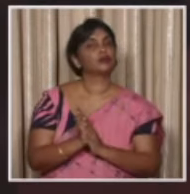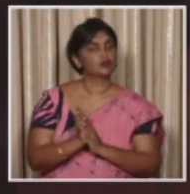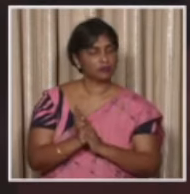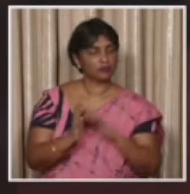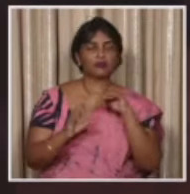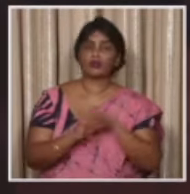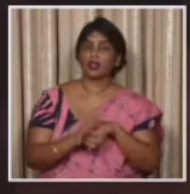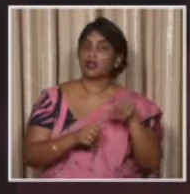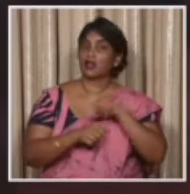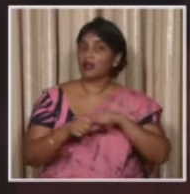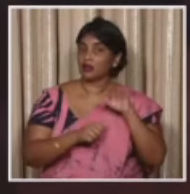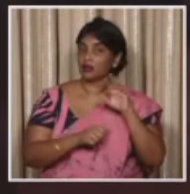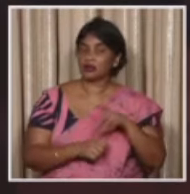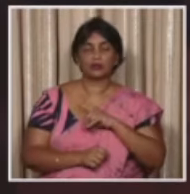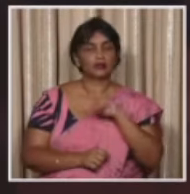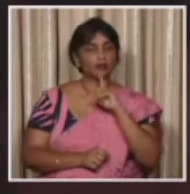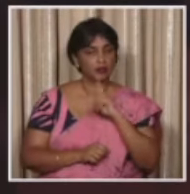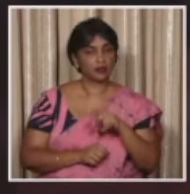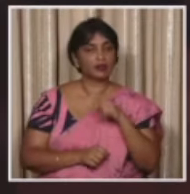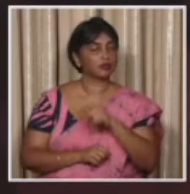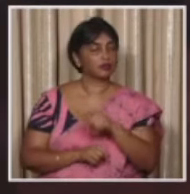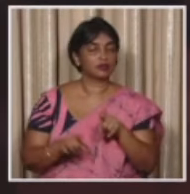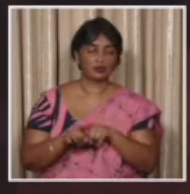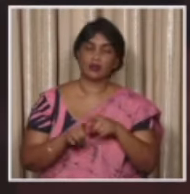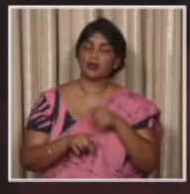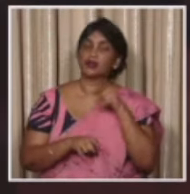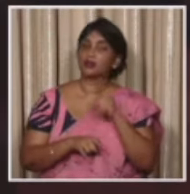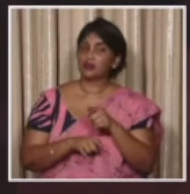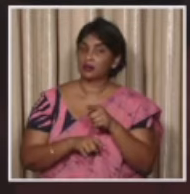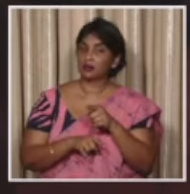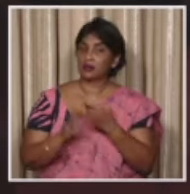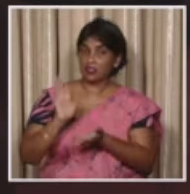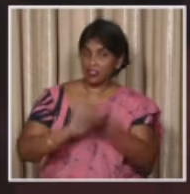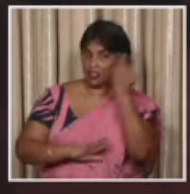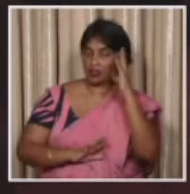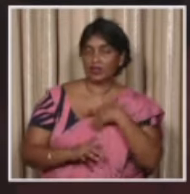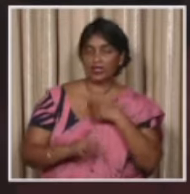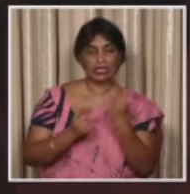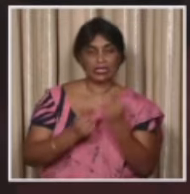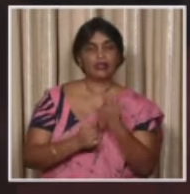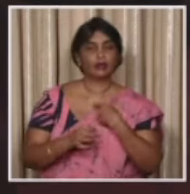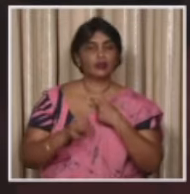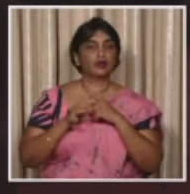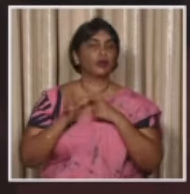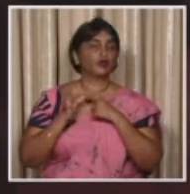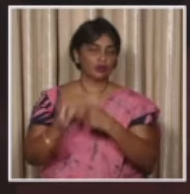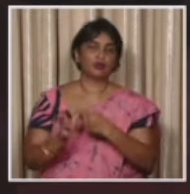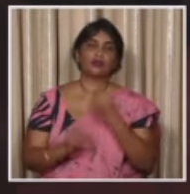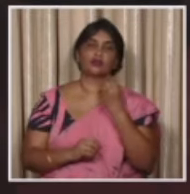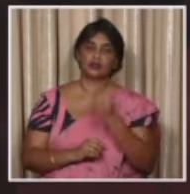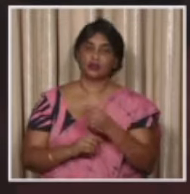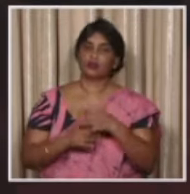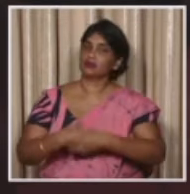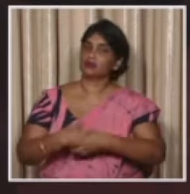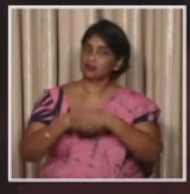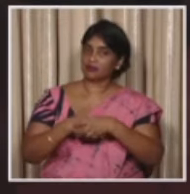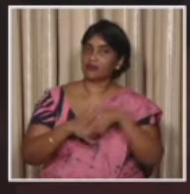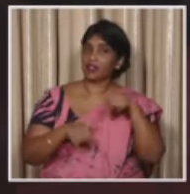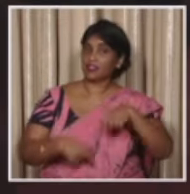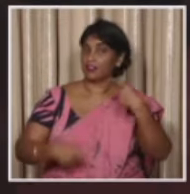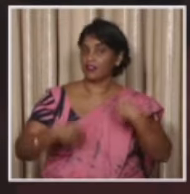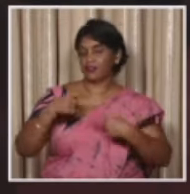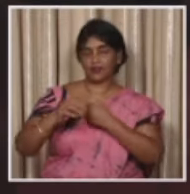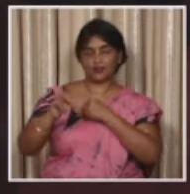ඒ ආයතනයටත් කියන එක මතක් කරනවා. ඒ නිසා මම ඔබතුමා යන්න ඕන හින්දා තමයි මම ඉක්මනටම මේක කිව්වේ. සුවපතන ඔබතුමාට